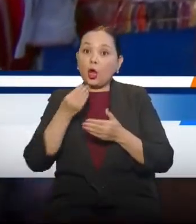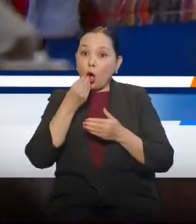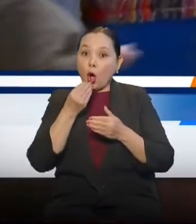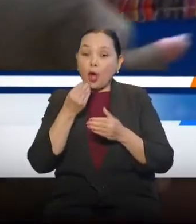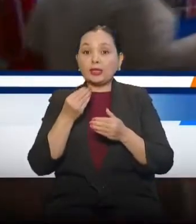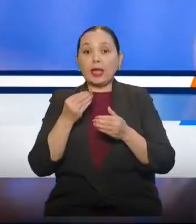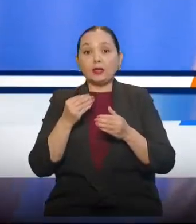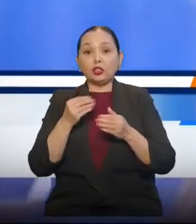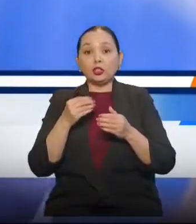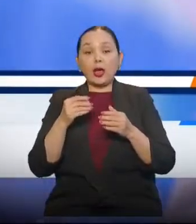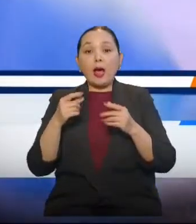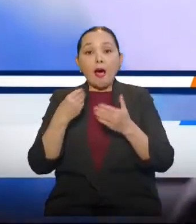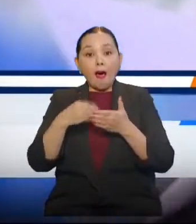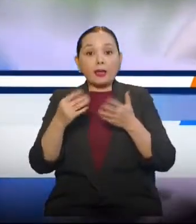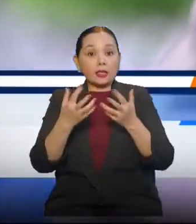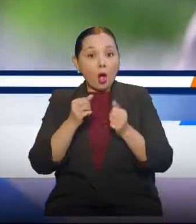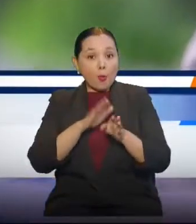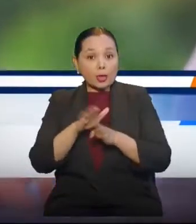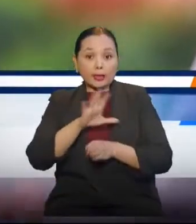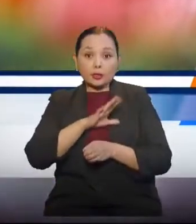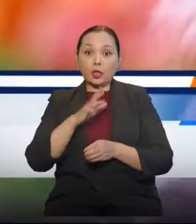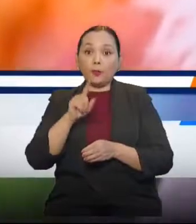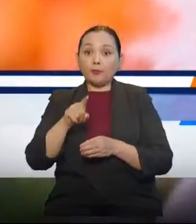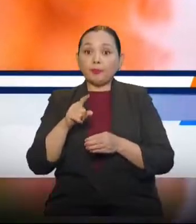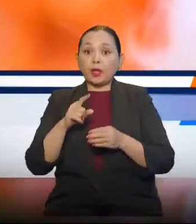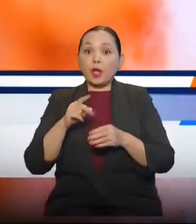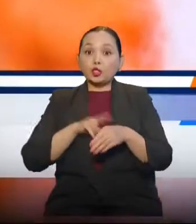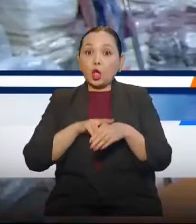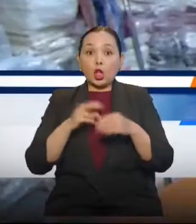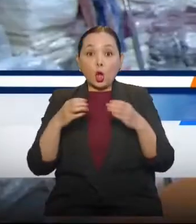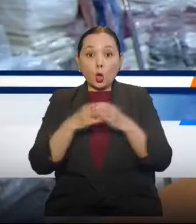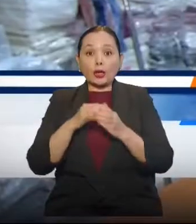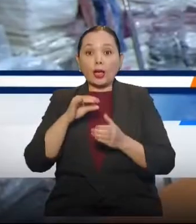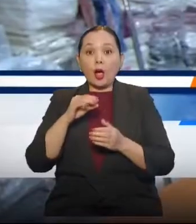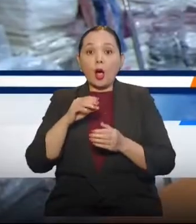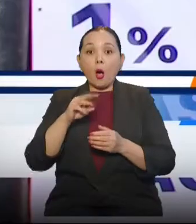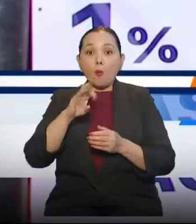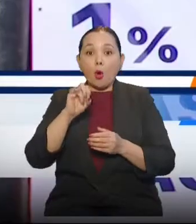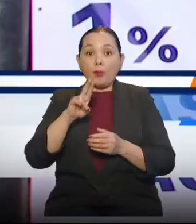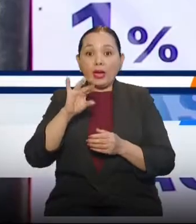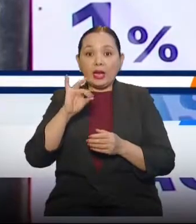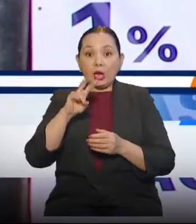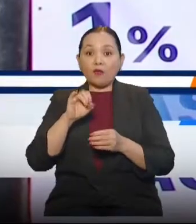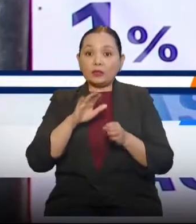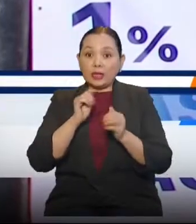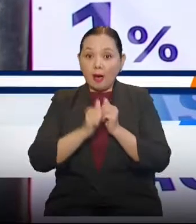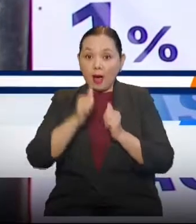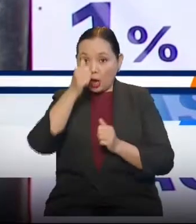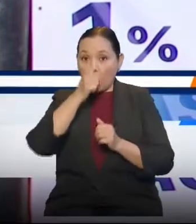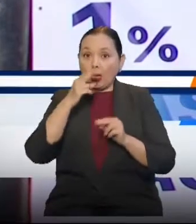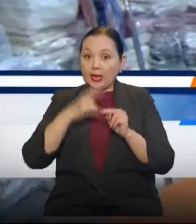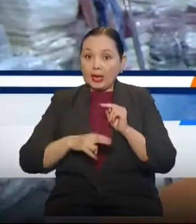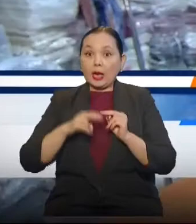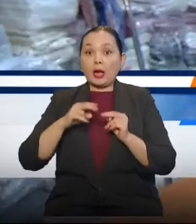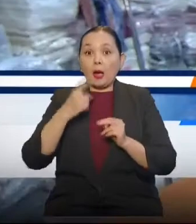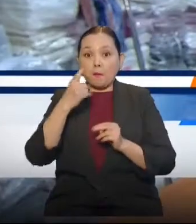ko'rsatish sohibchalaridan xaridni amalga oshirgan va ushbu xaridni soliq organlarining mobil ilovasidan ro'yxatdan o'tkazgan fuqarolarga har oy yakuni bilan xarid